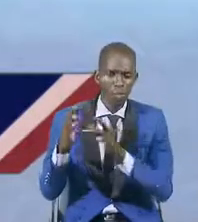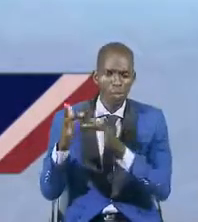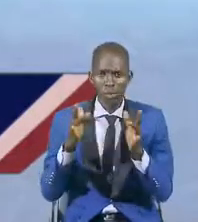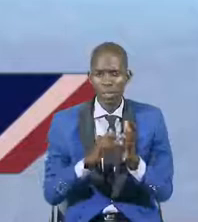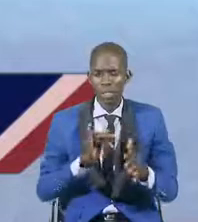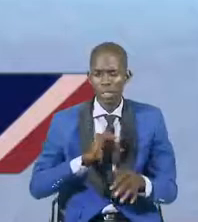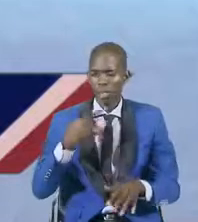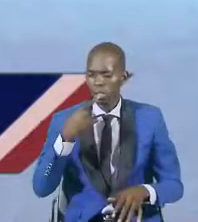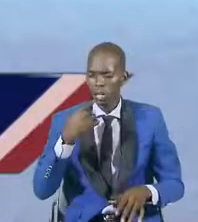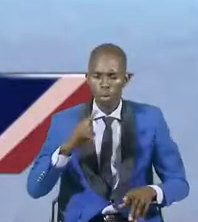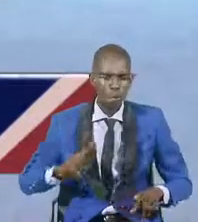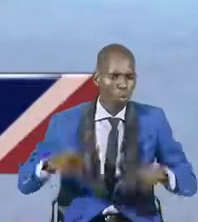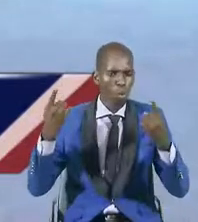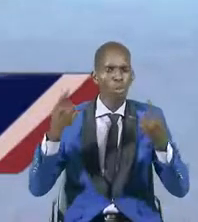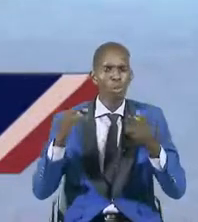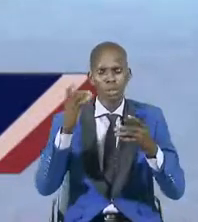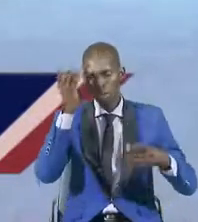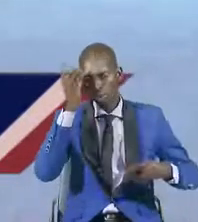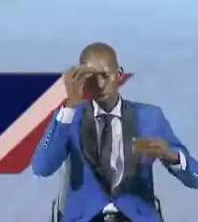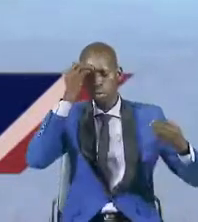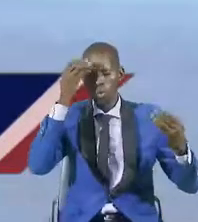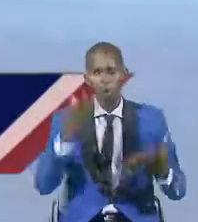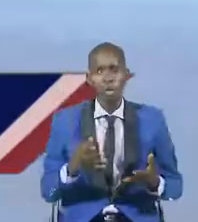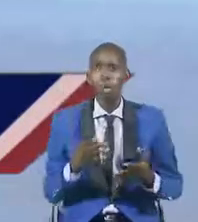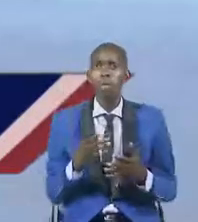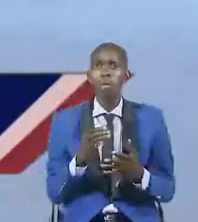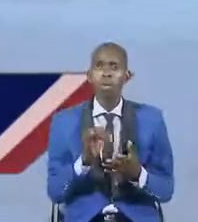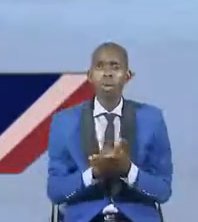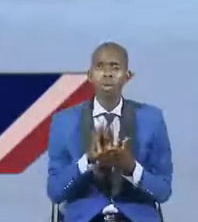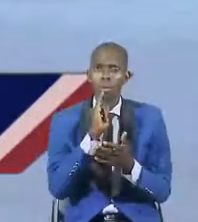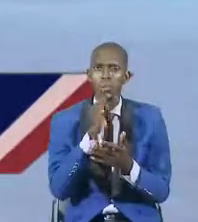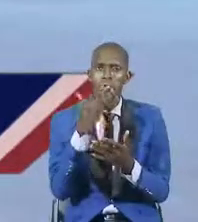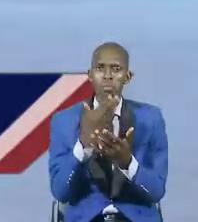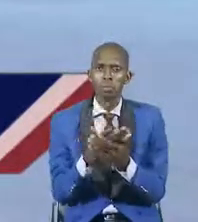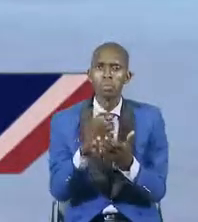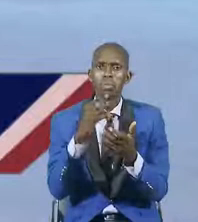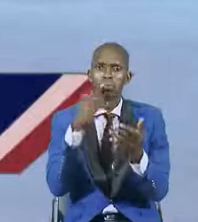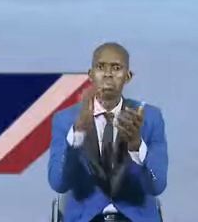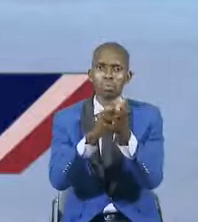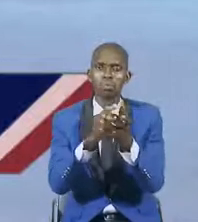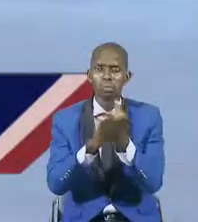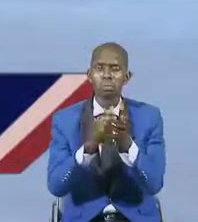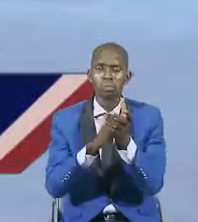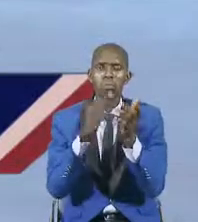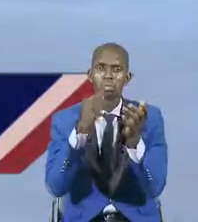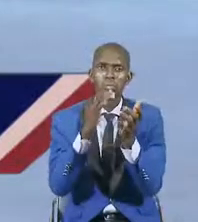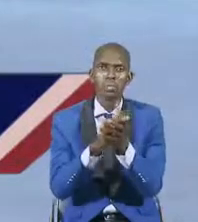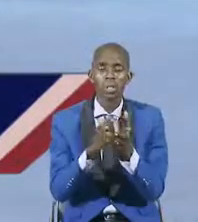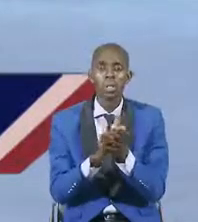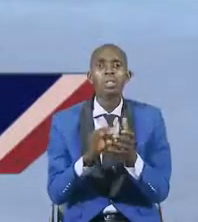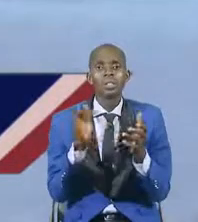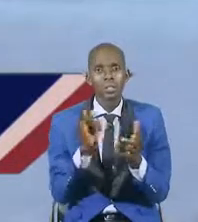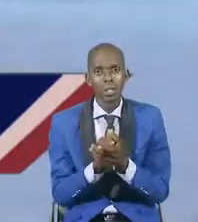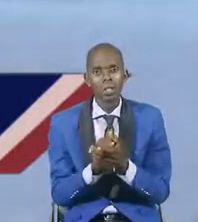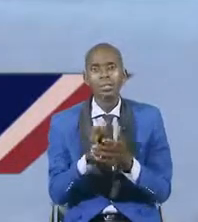je mentionne le nom de Jésus, je dis, va-t'en! Alors il doit sortir. Je dis, c'est bon, Christ a guéri les